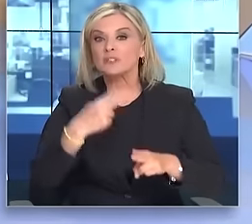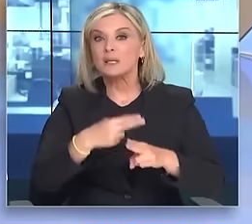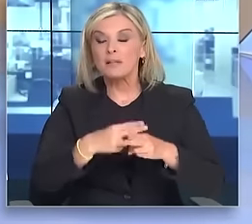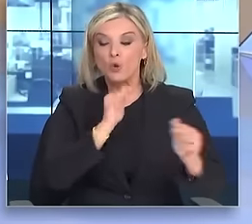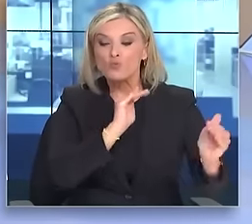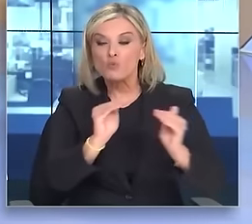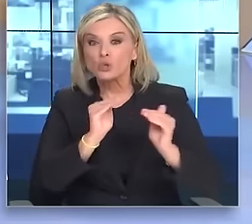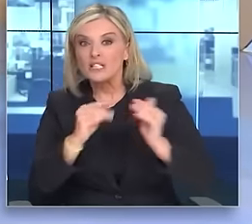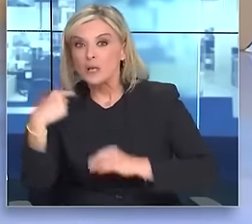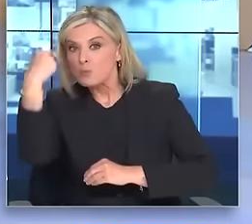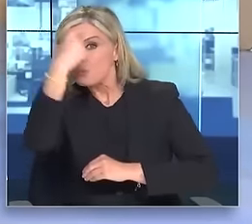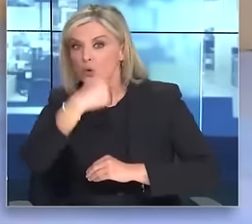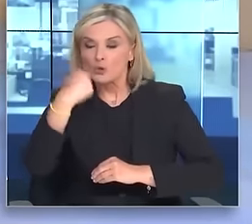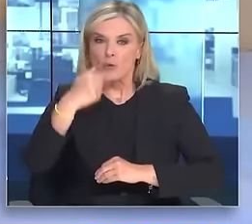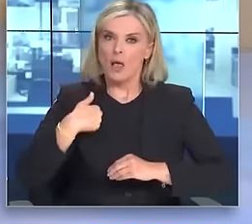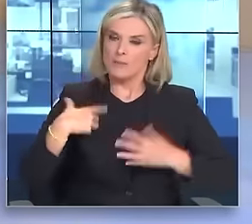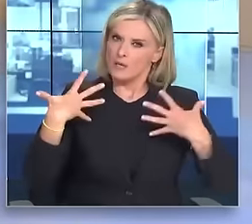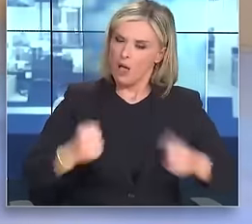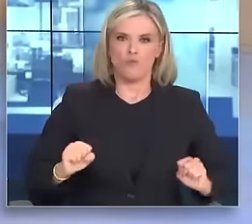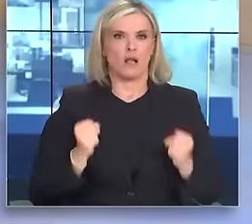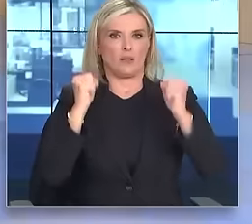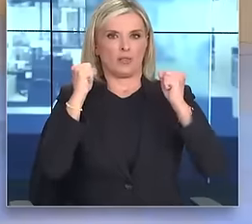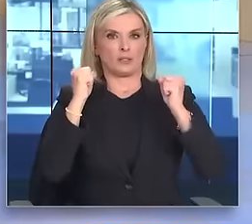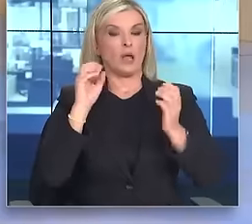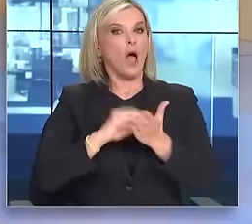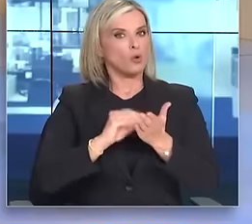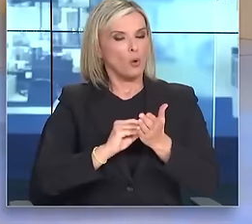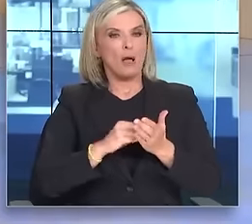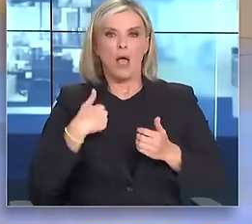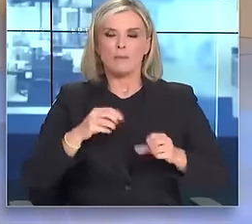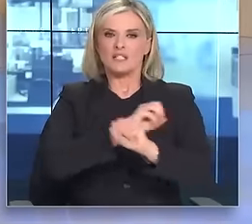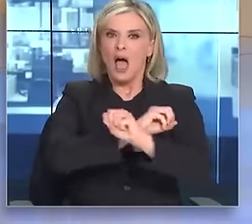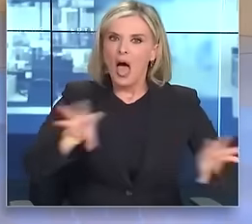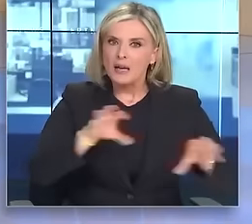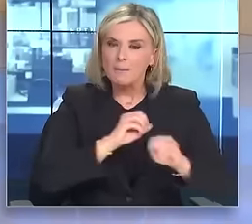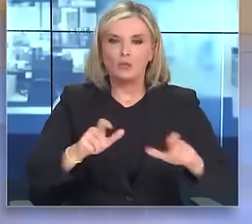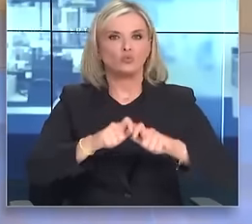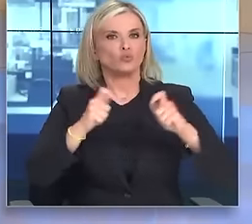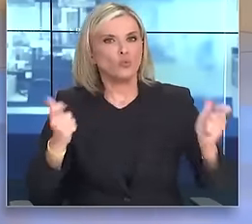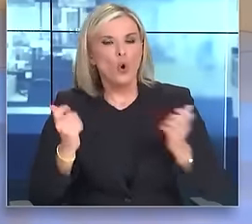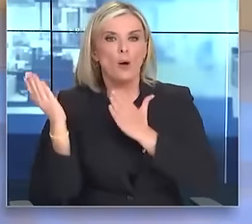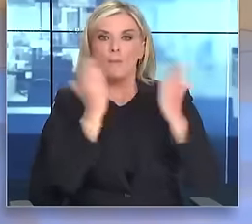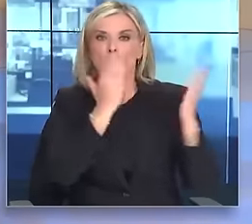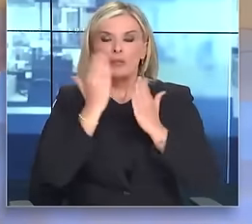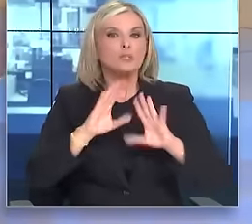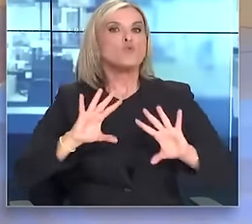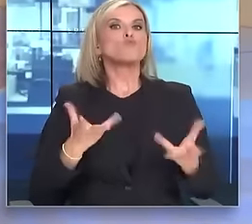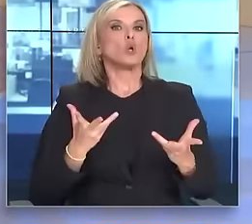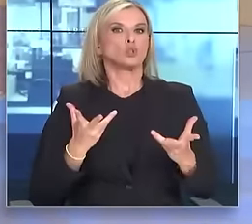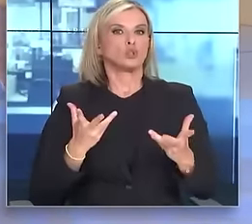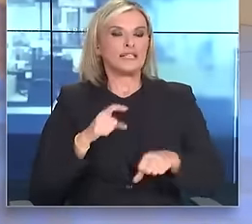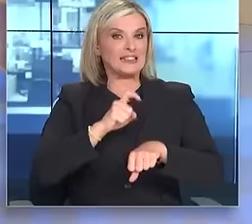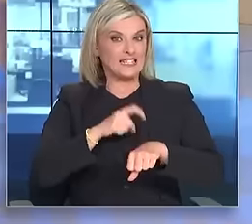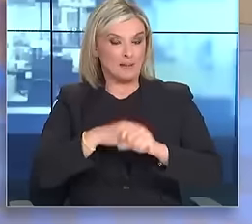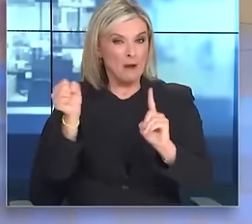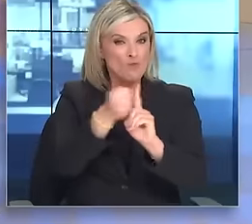ήδη αντιδράσει και έχουμε ευαισθητοποιήσει και την μαθητική κοινότητα και τη σχολική κοινότητα για το πώς αντιμετωπίζει κανείς τέτοια περιστατικά. Και